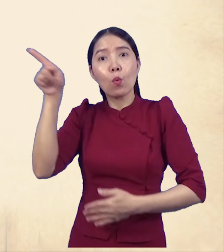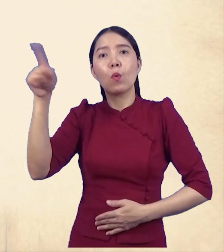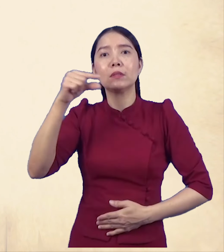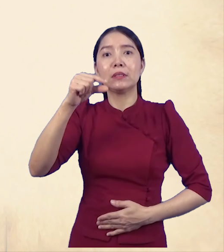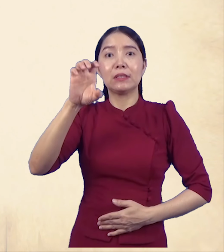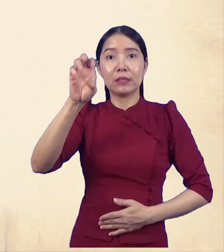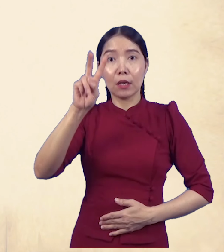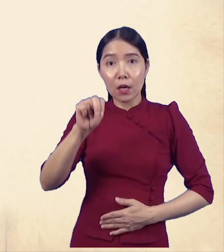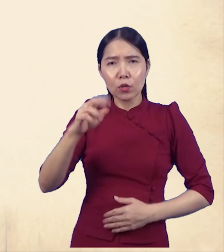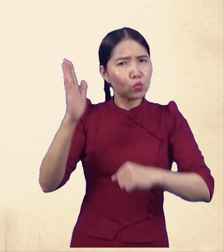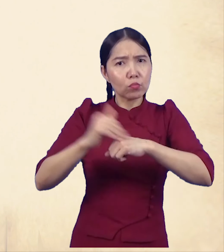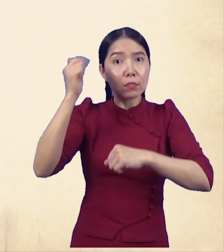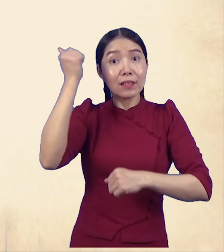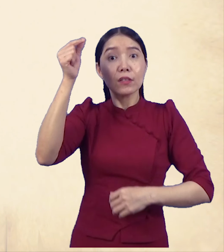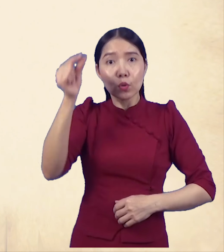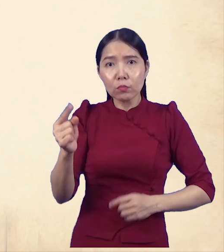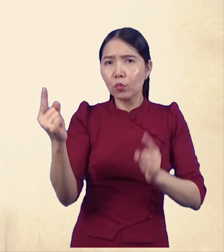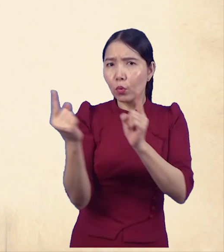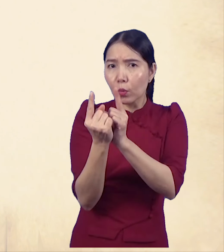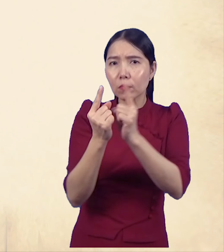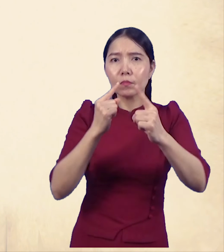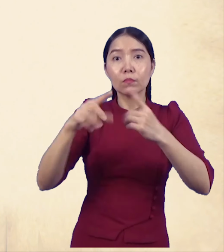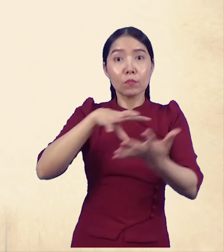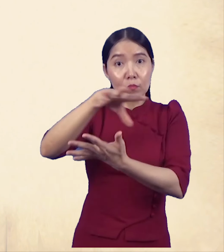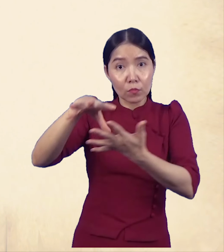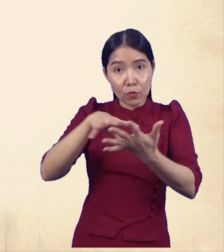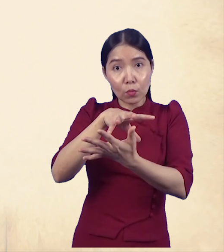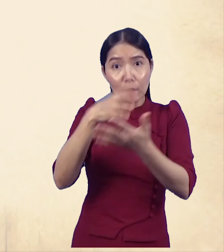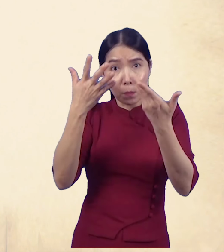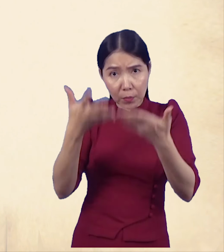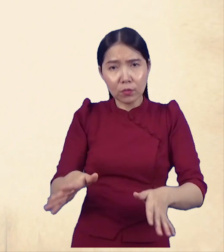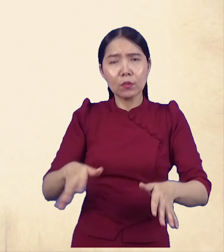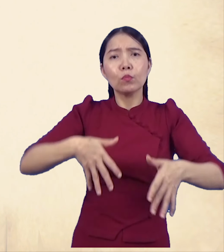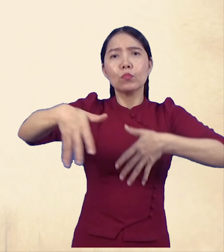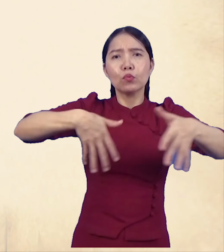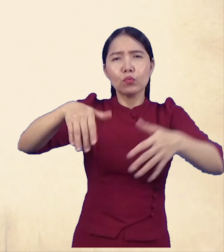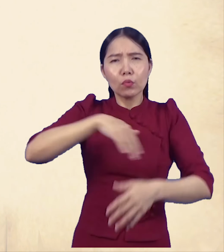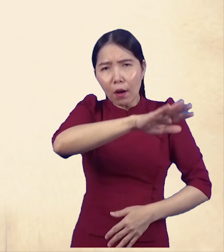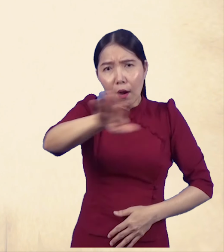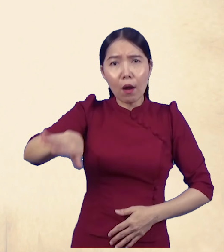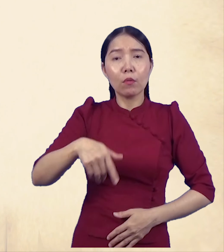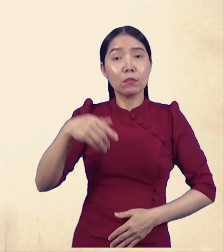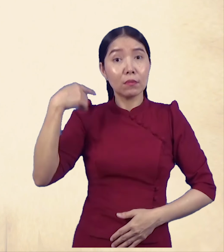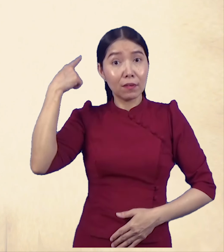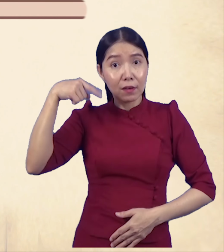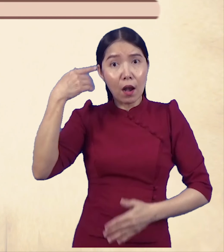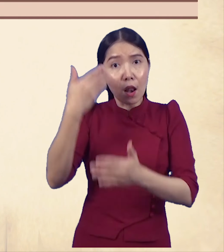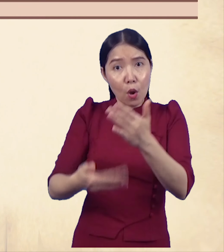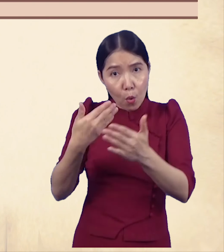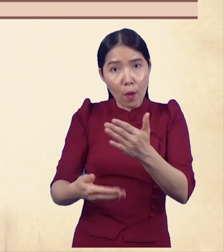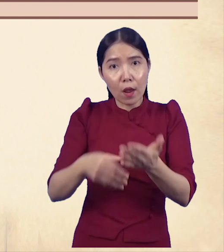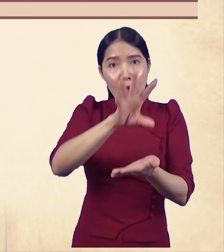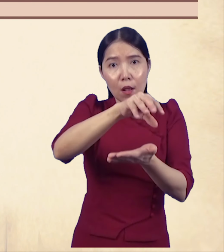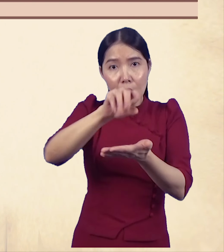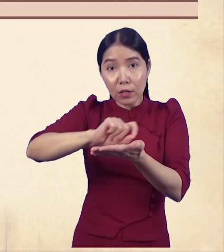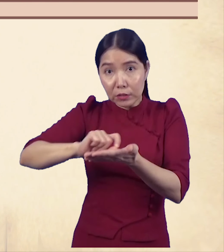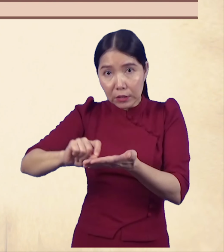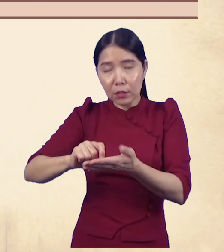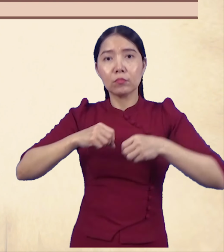ရာနားခိုရာနေရာများရဲ့လိပ်စာနဲ့တည်နေရာကိုဖော်ပြခြင်းမှာပါဂျန်နဲ့အသုံးဝင်နိုင်မဲ့သတင်းအချက်အလက်များကို